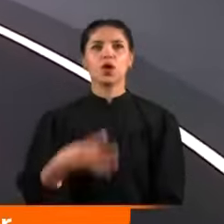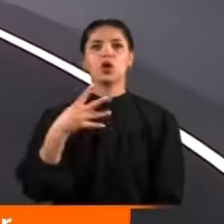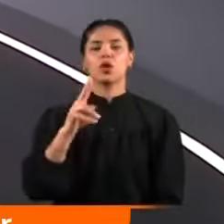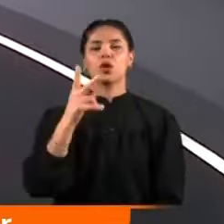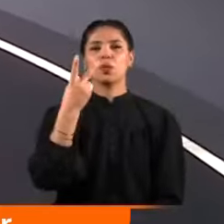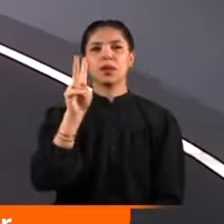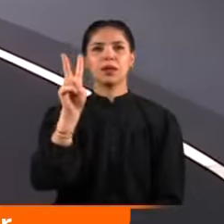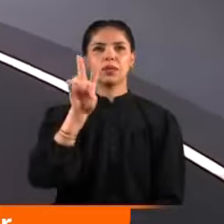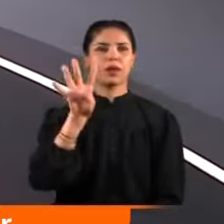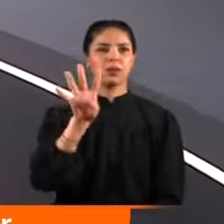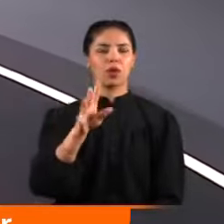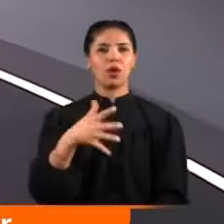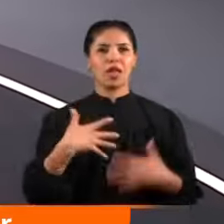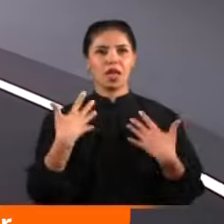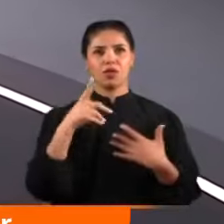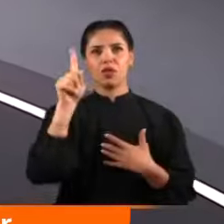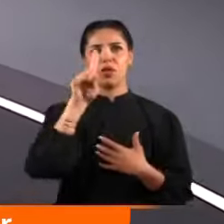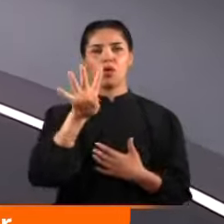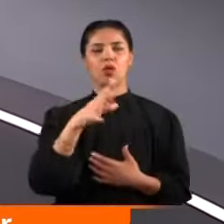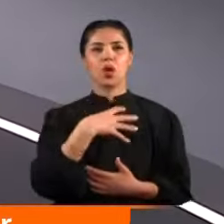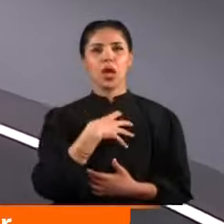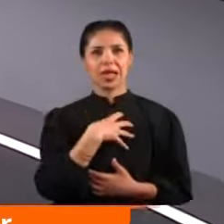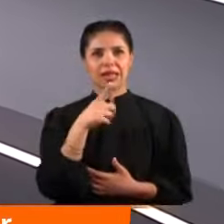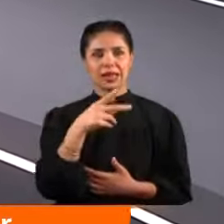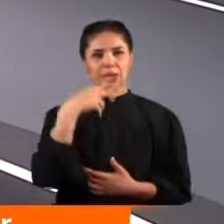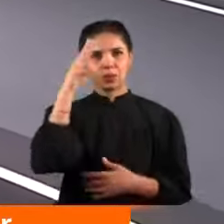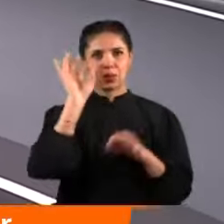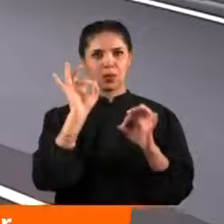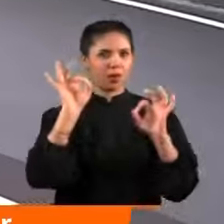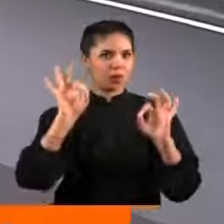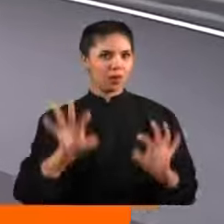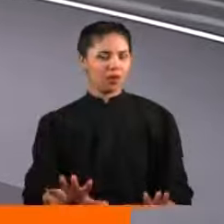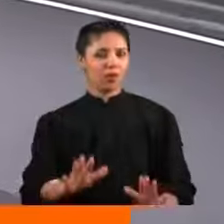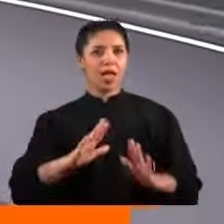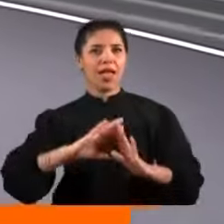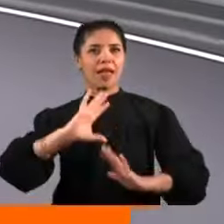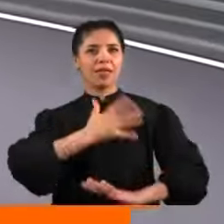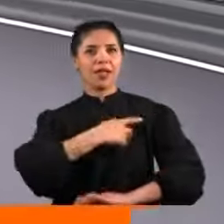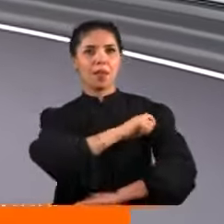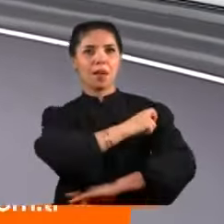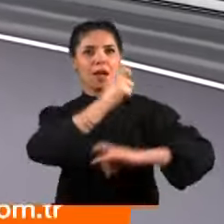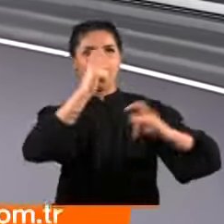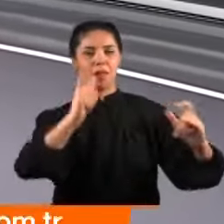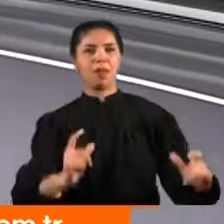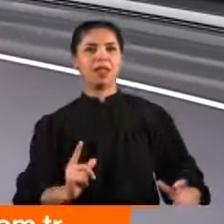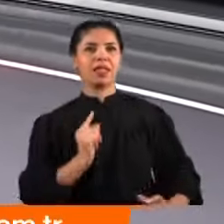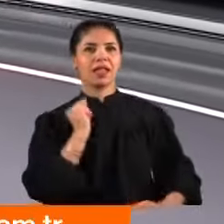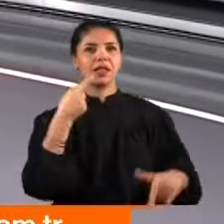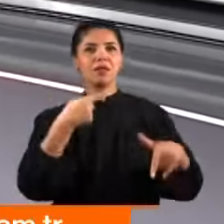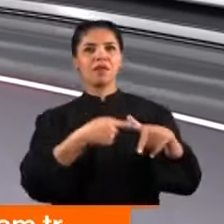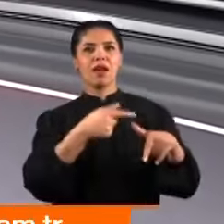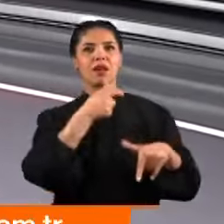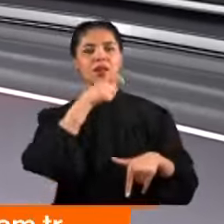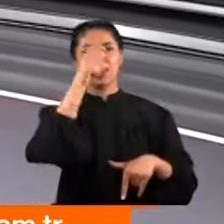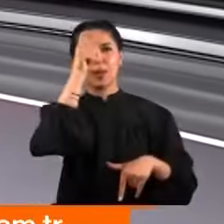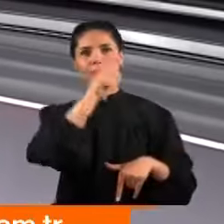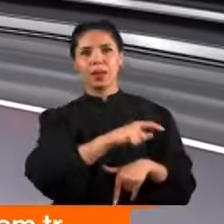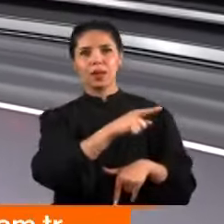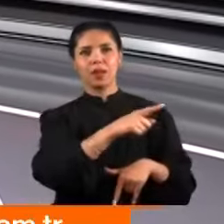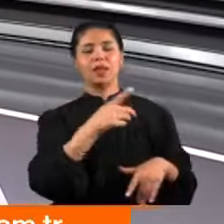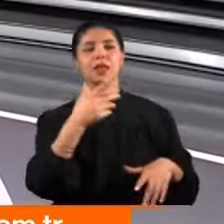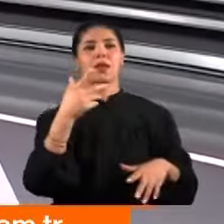Euro 2024 heyecanı 14 Haziran yani Cuma günü başlıyor. Ev sahibi Almanya'daki temsilcimiz Fatih Yılmaz da